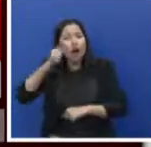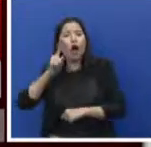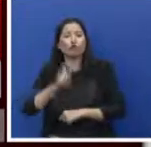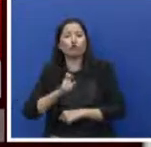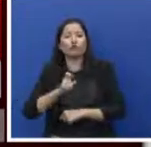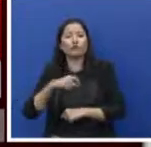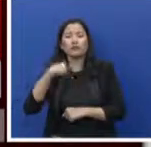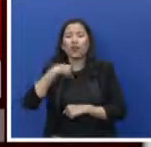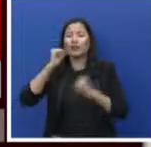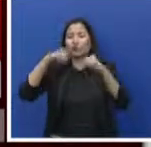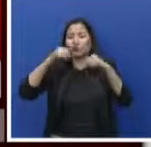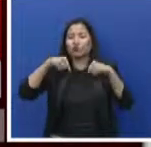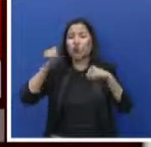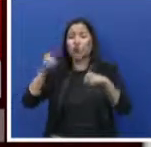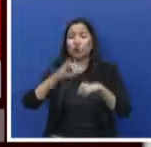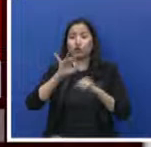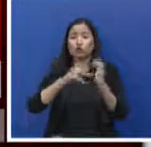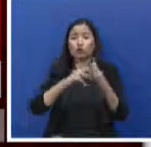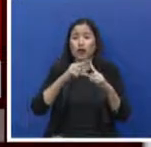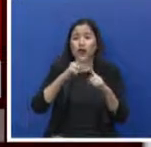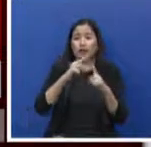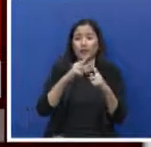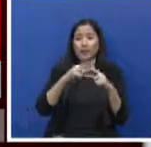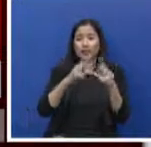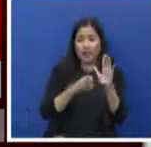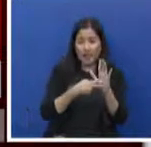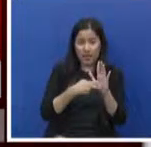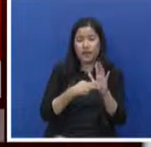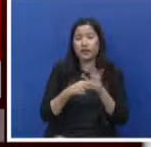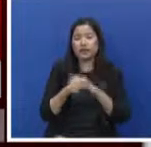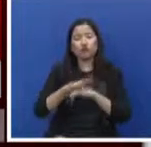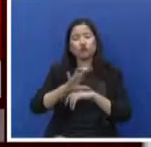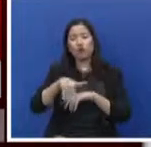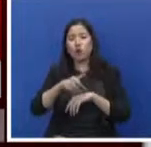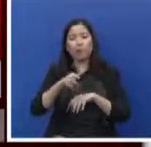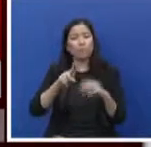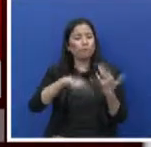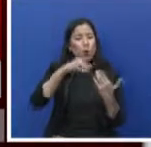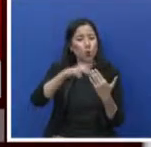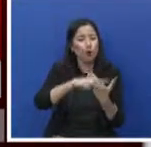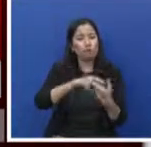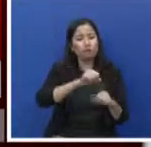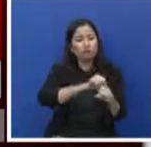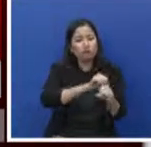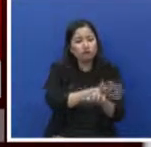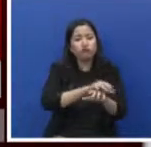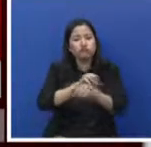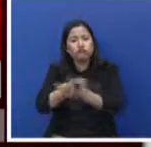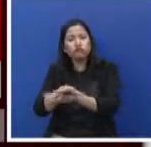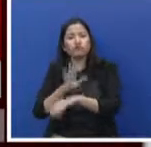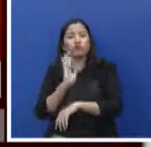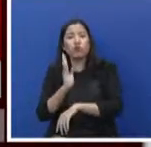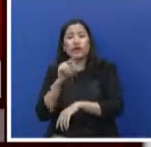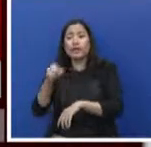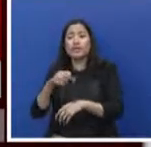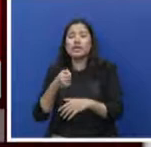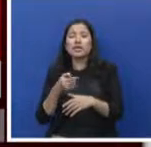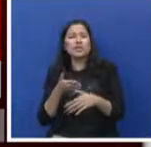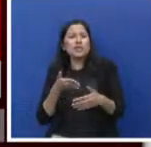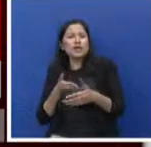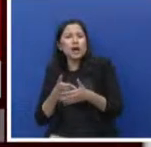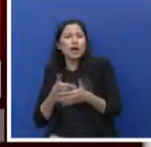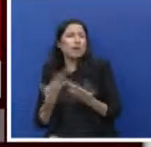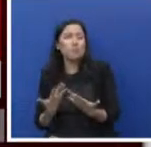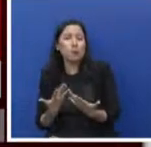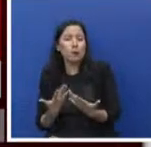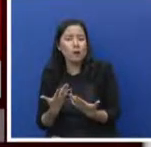kalau misalnya Bung Jonathan, dari banyak implementasi program yang sudah dilaksanakan terkait dengan vaksinasi ini, apa tantangan atau kendala yang